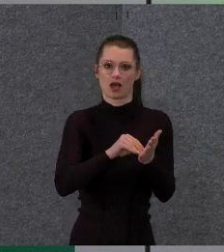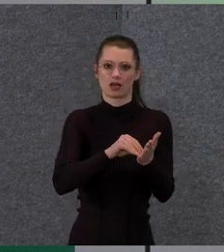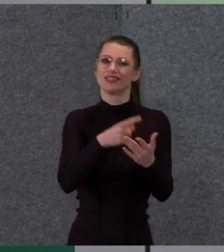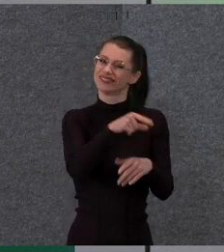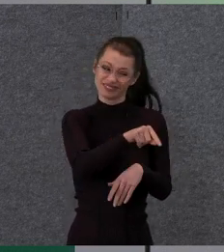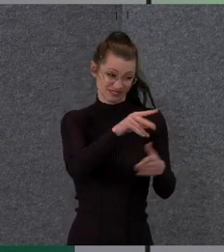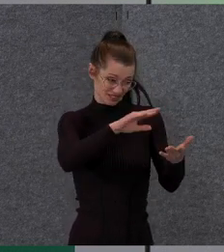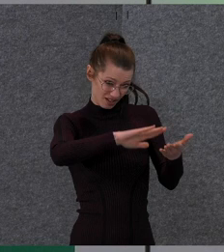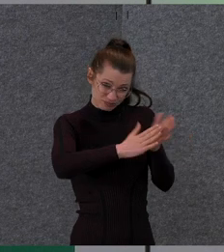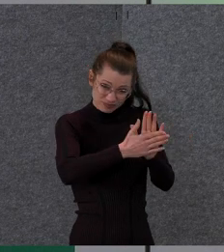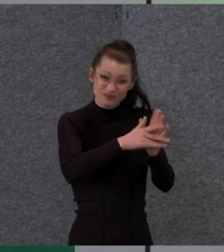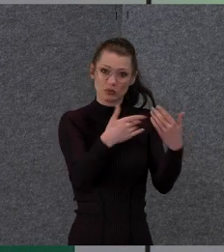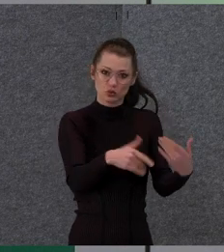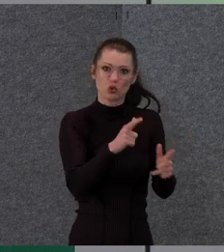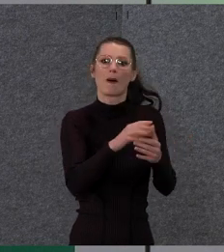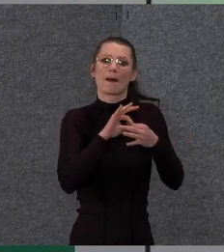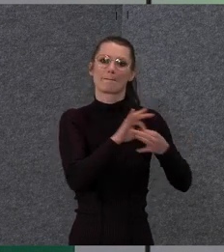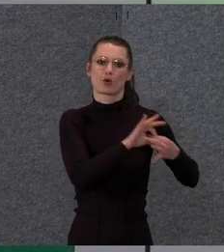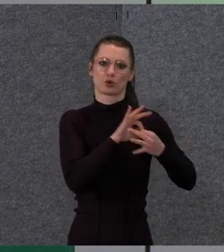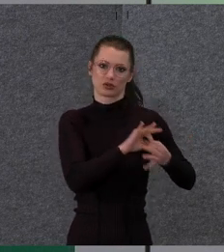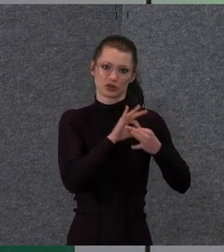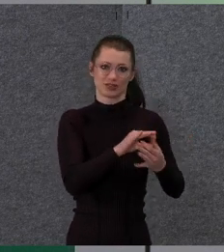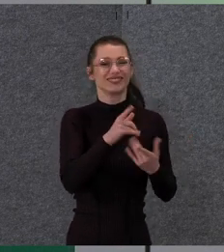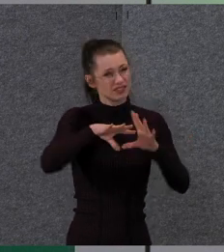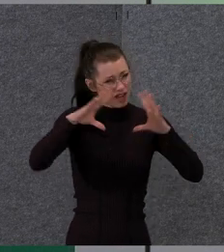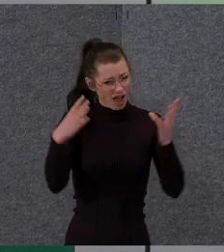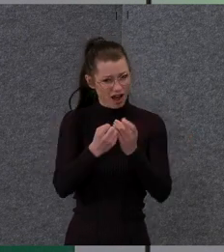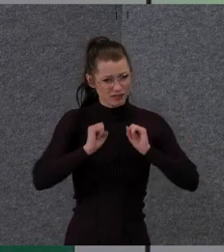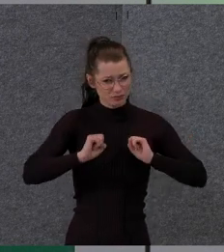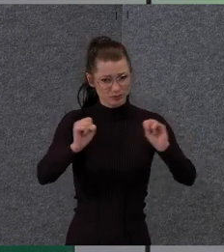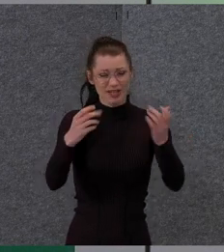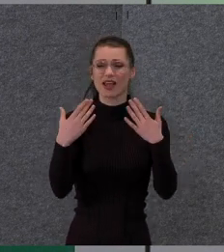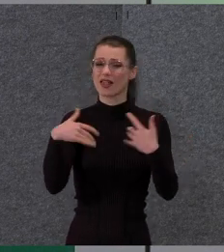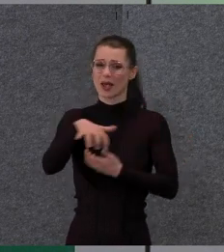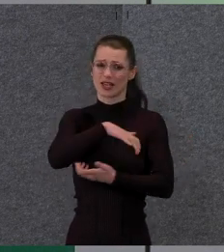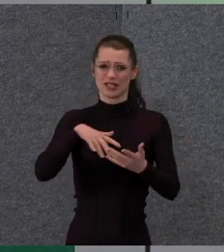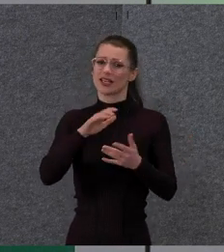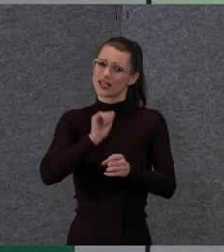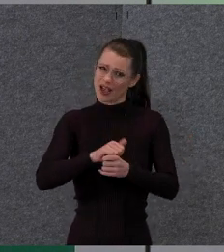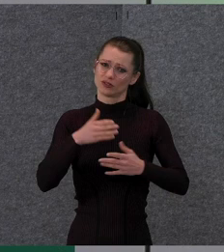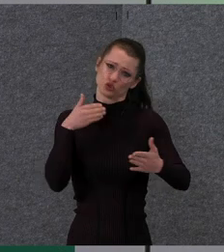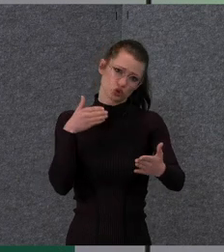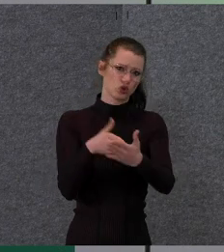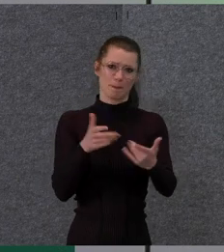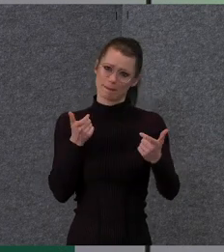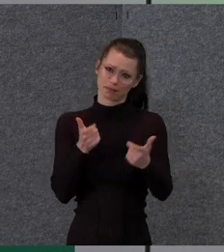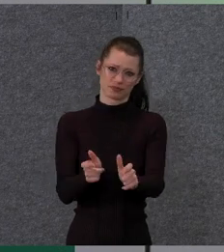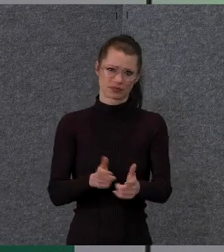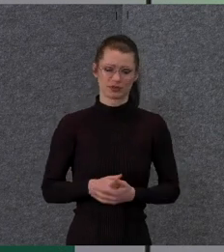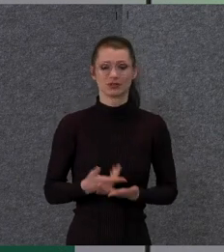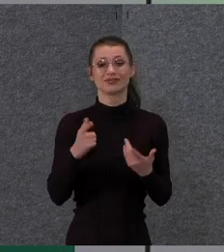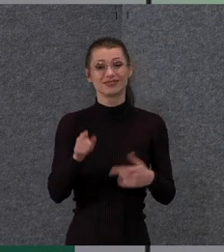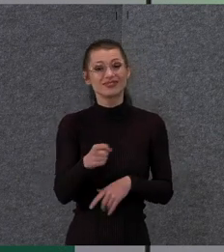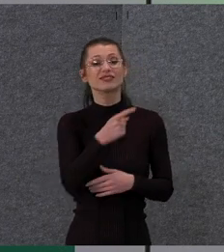Versprechen gebunden, was wir damals gaben. Alles dafür zu tun, damit wir die Klimakrise aufhalten. Und gebunden an